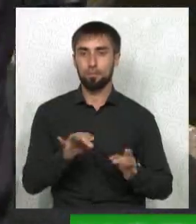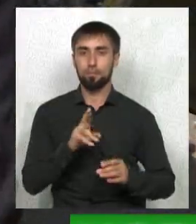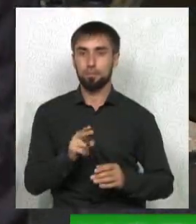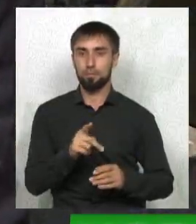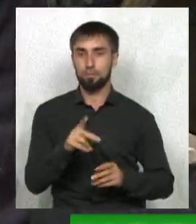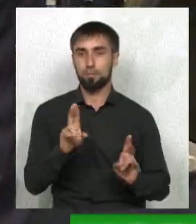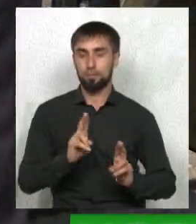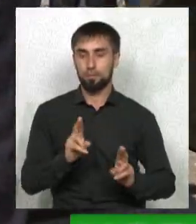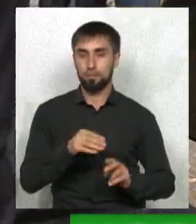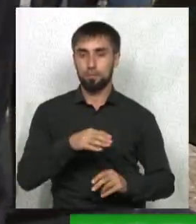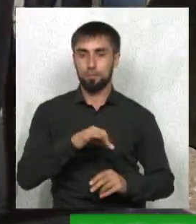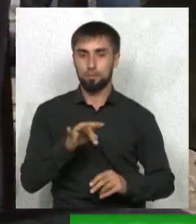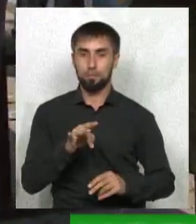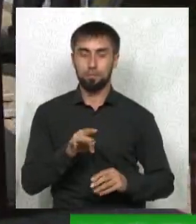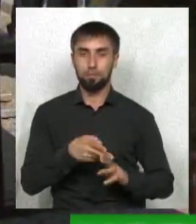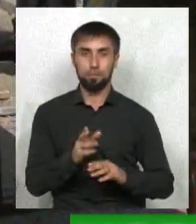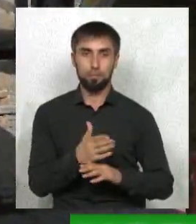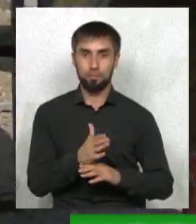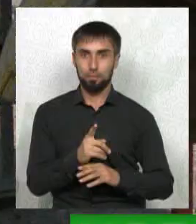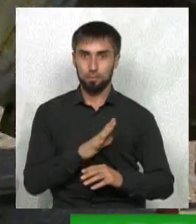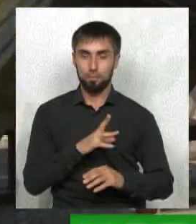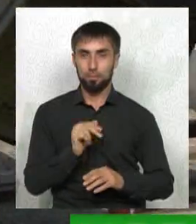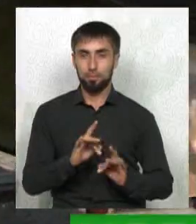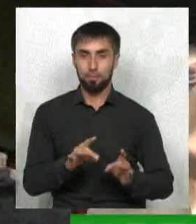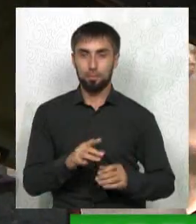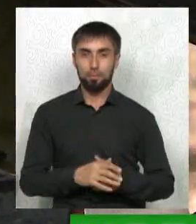И вот лево-право он начинает крутиться,